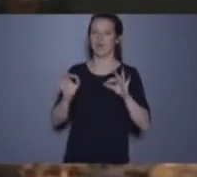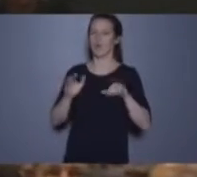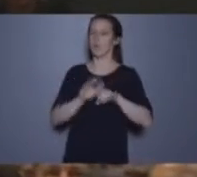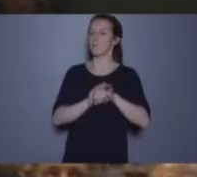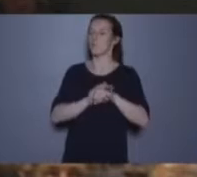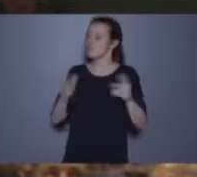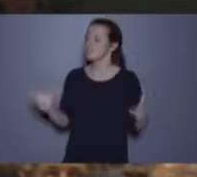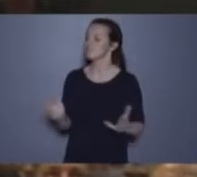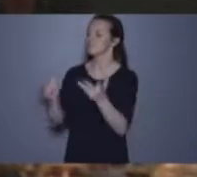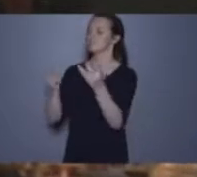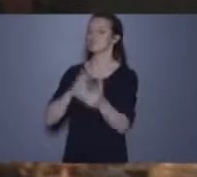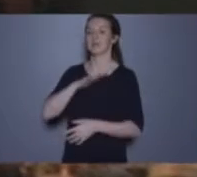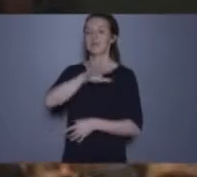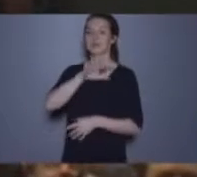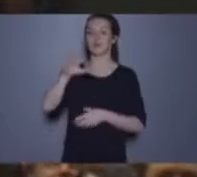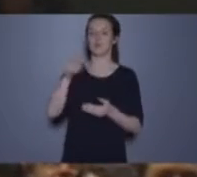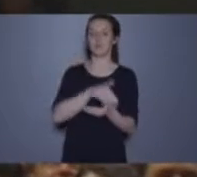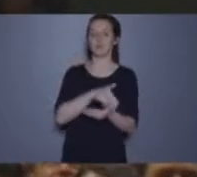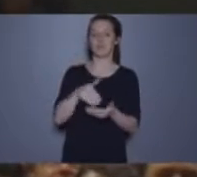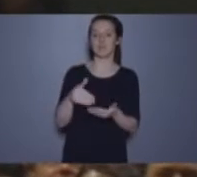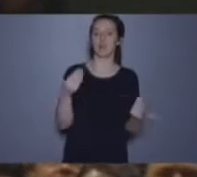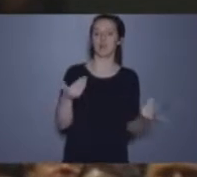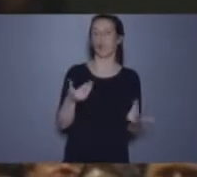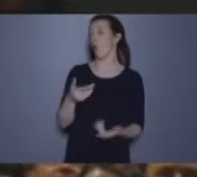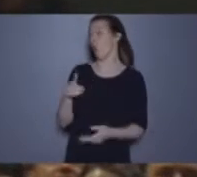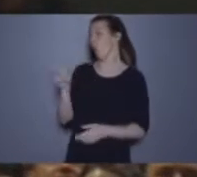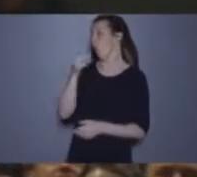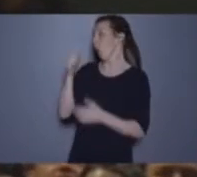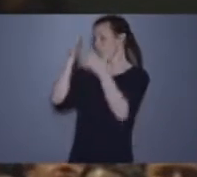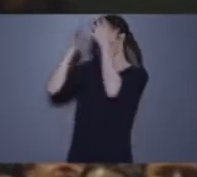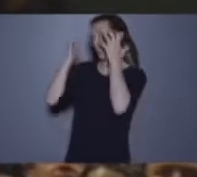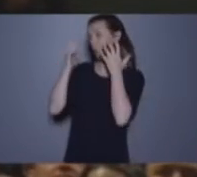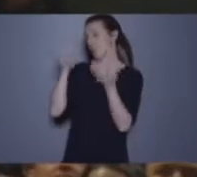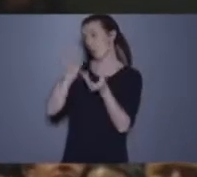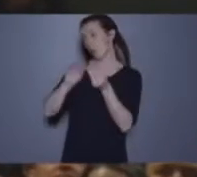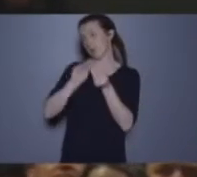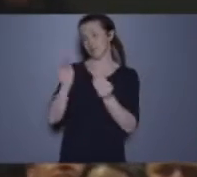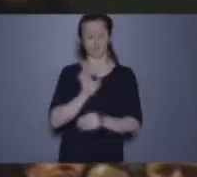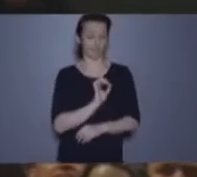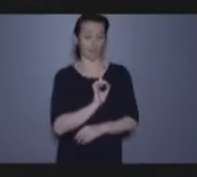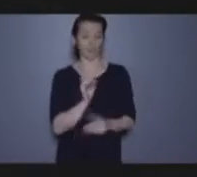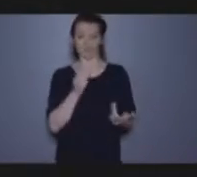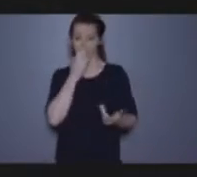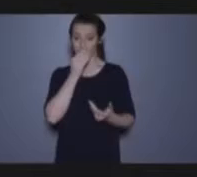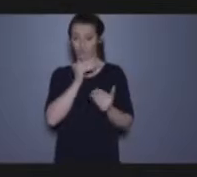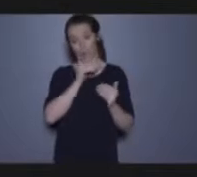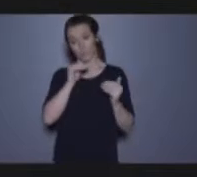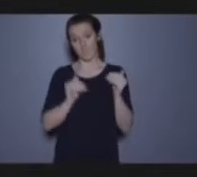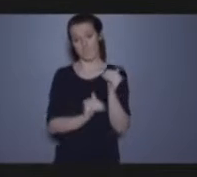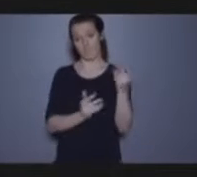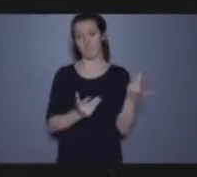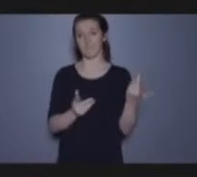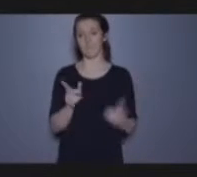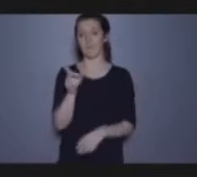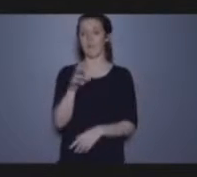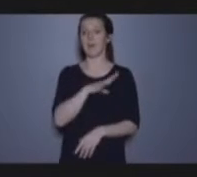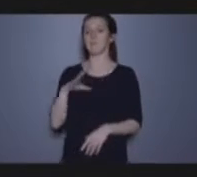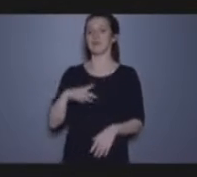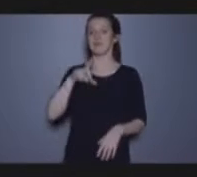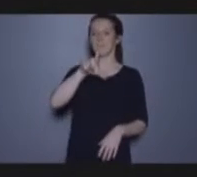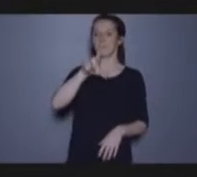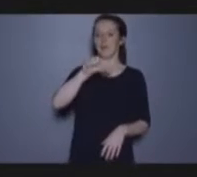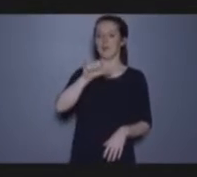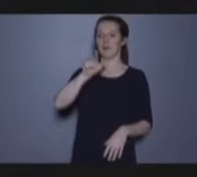relance, 55 milliards. Monsieur Mélenchon, vous exagérez. Non, je sous-estime. Car Madame Lagarde, qui elle non plus n'est pas une grande communiste,